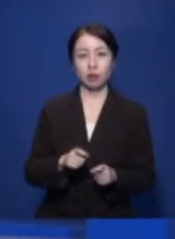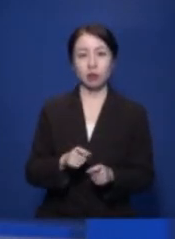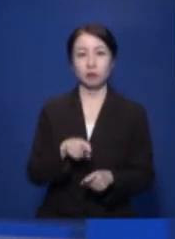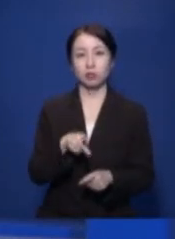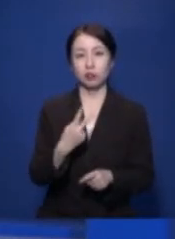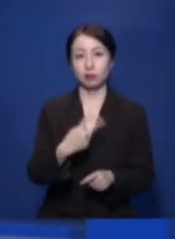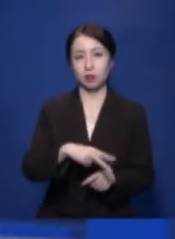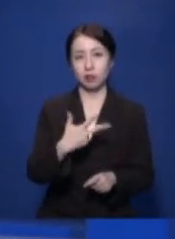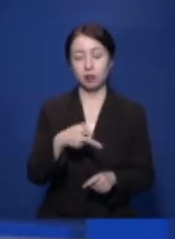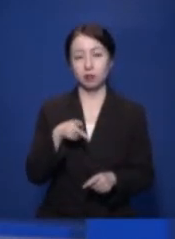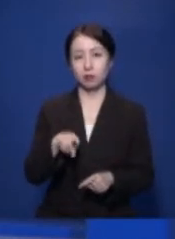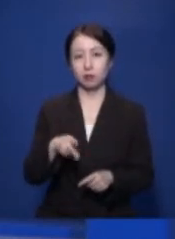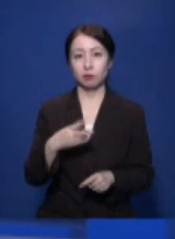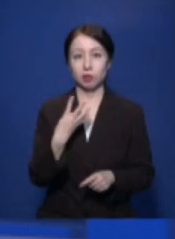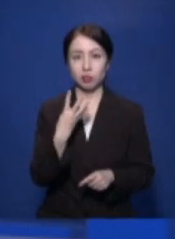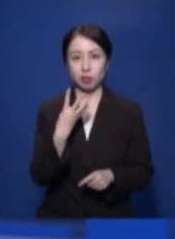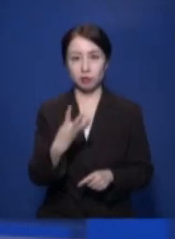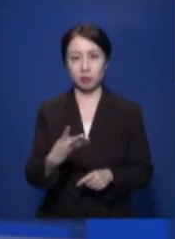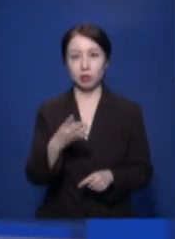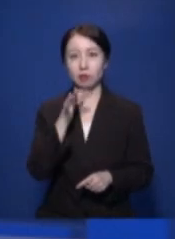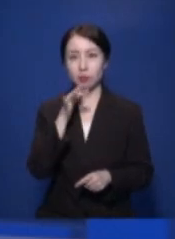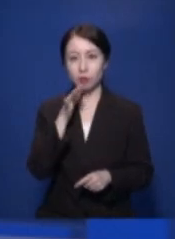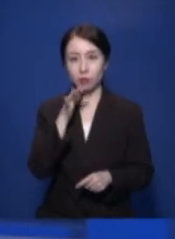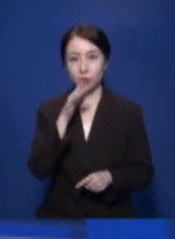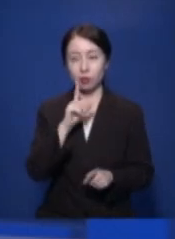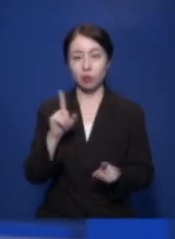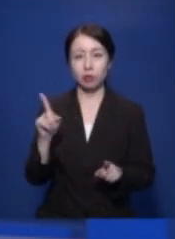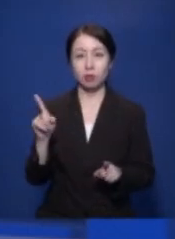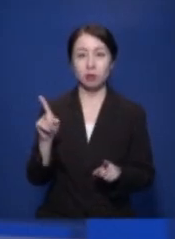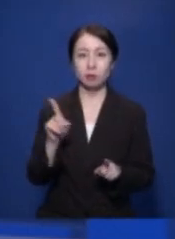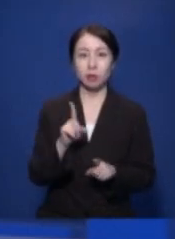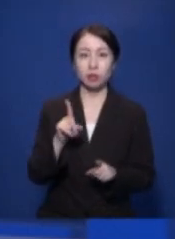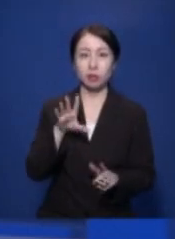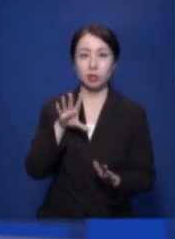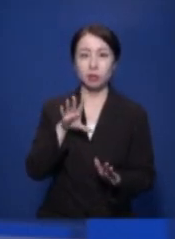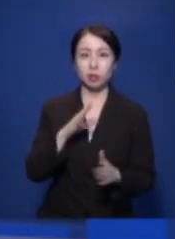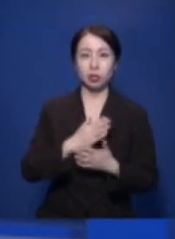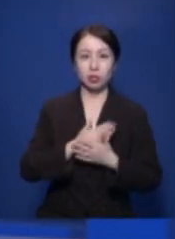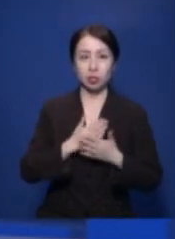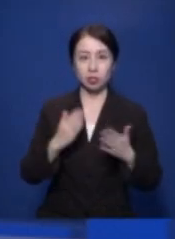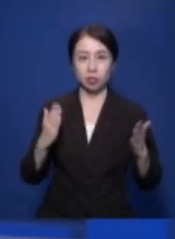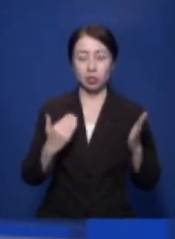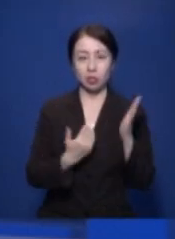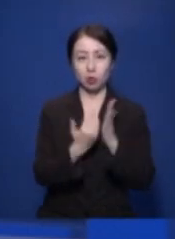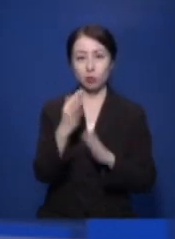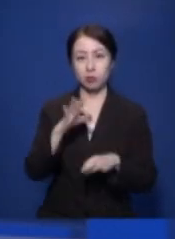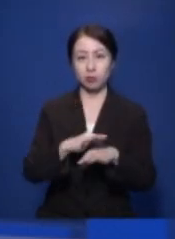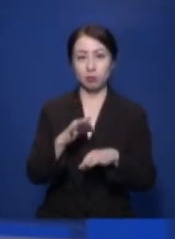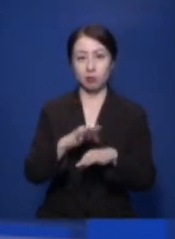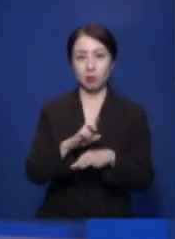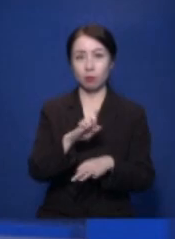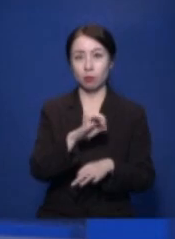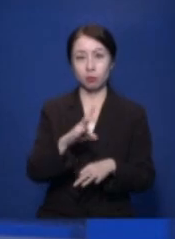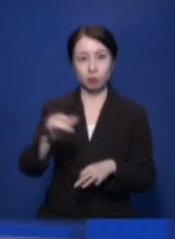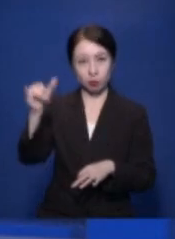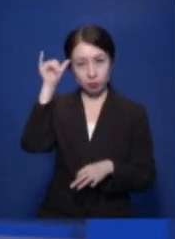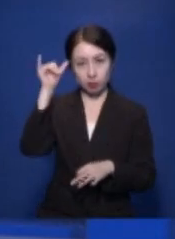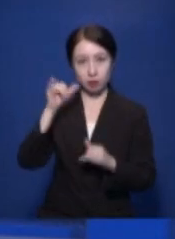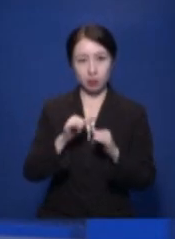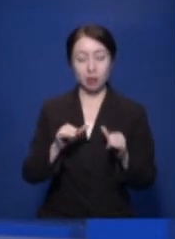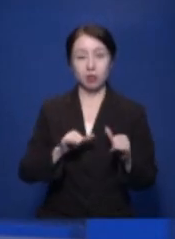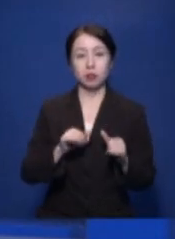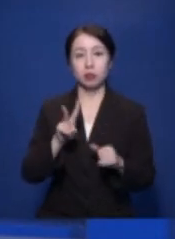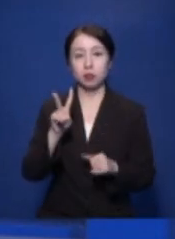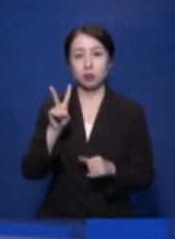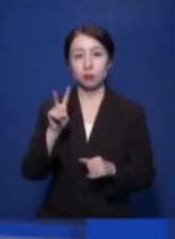органах за 2023-2024 годы отмечен значительный рост заболеваемости бцл зом у крупнорогатого